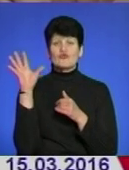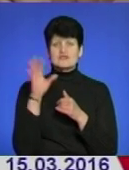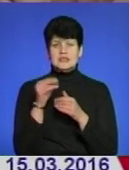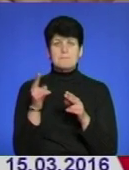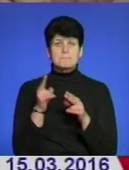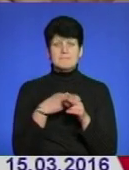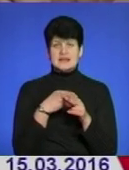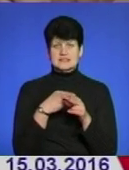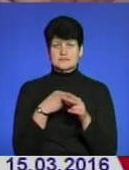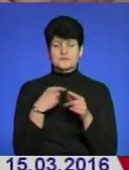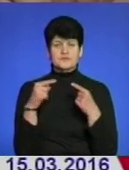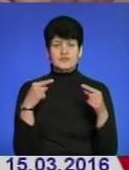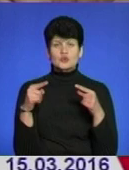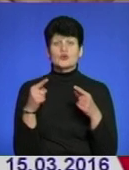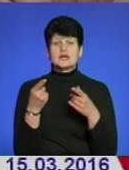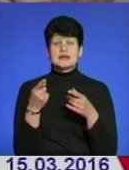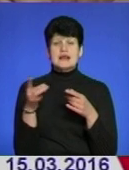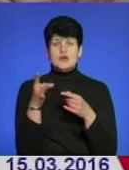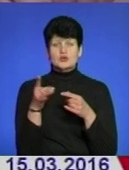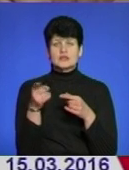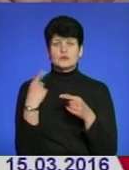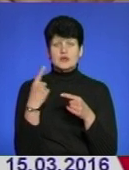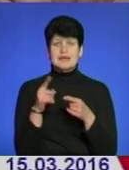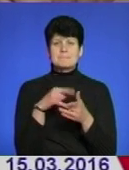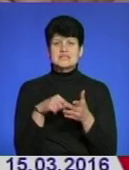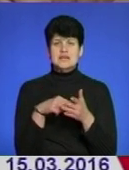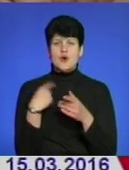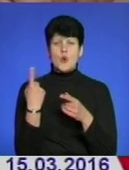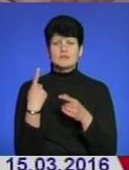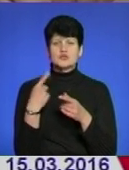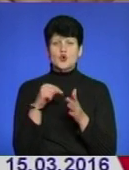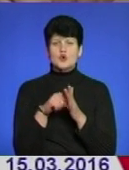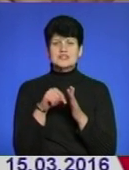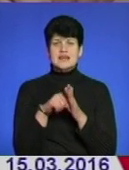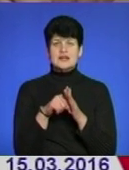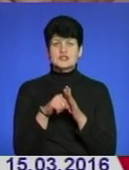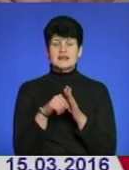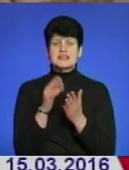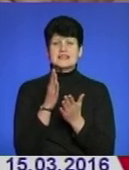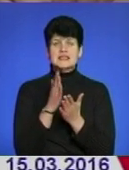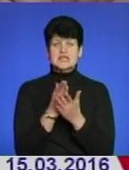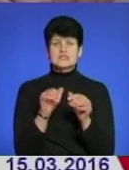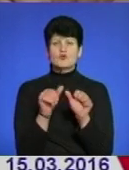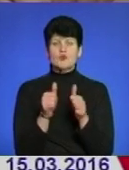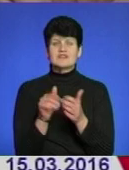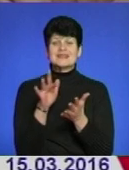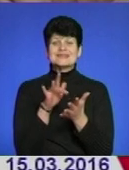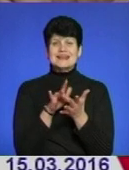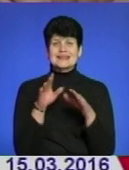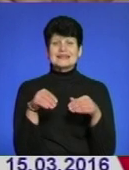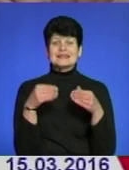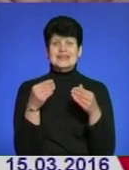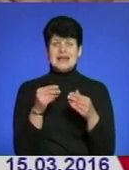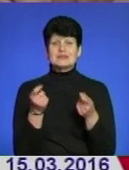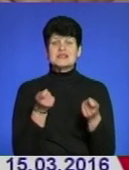винятку, районах Тернопільської області, а також містах обласного значення є сформовані центри надання